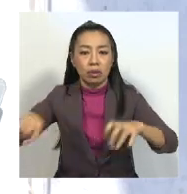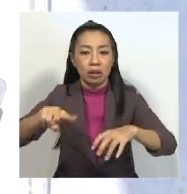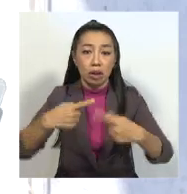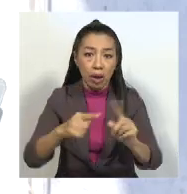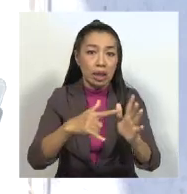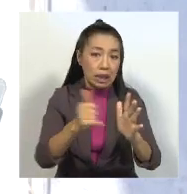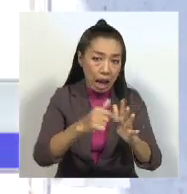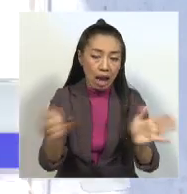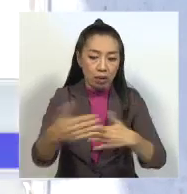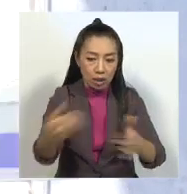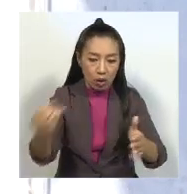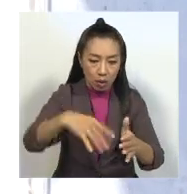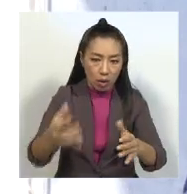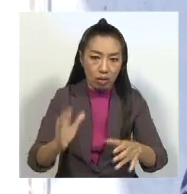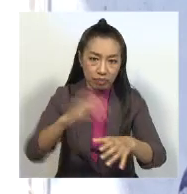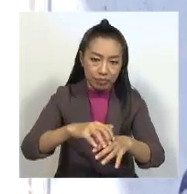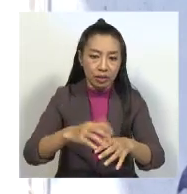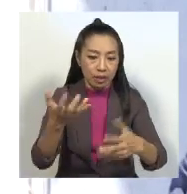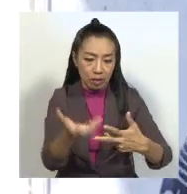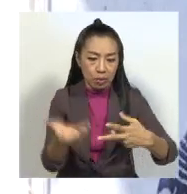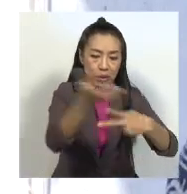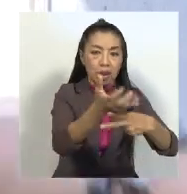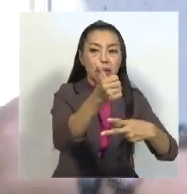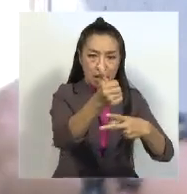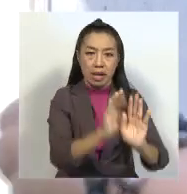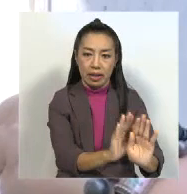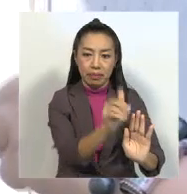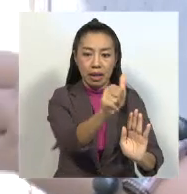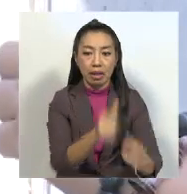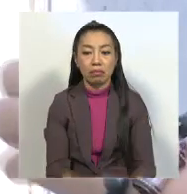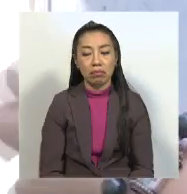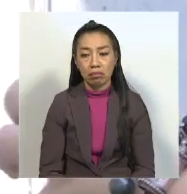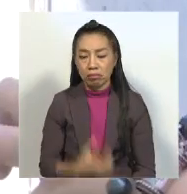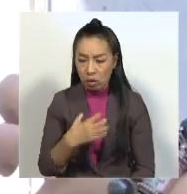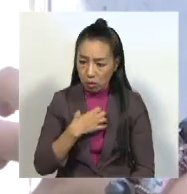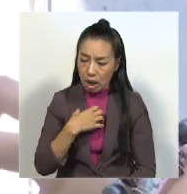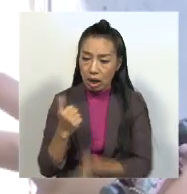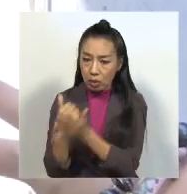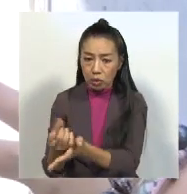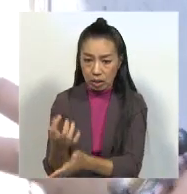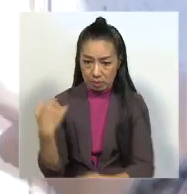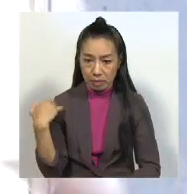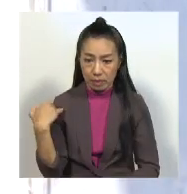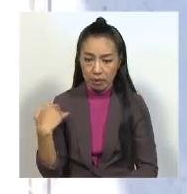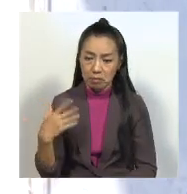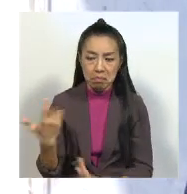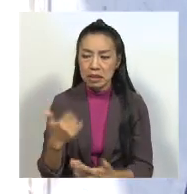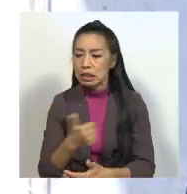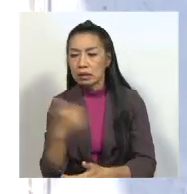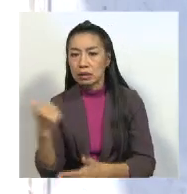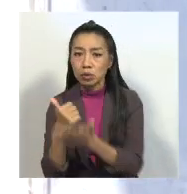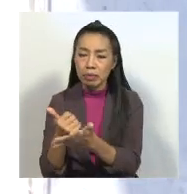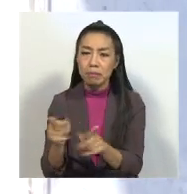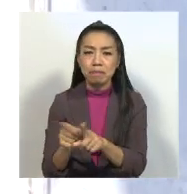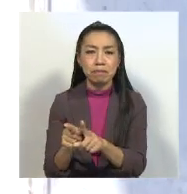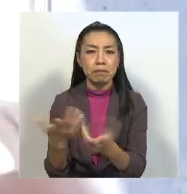พวกอะไรอย่างนี้เราเก็บไว้อยู่ค่ะ แล้วนี้พวกความช่วยเหลือนี้เรายังต้องการอะไรอีกไหมคะความช่วยเหลืออย่างจะเป็นไม่ว่